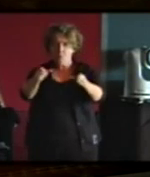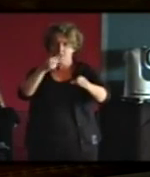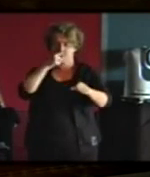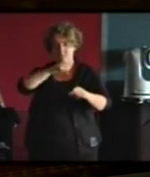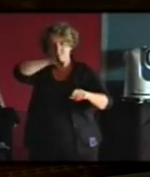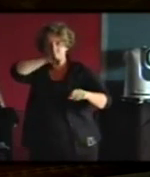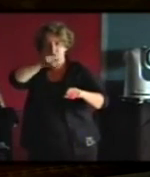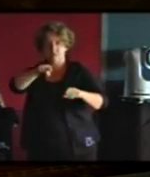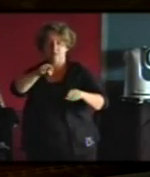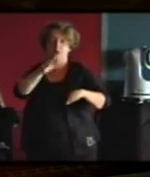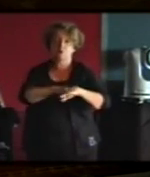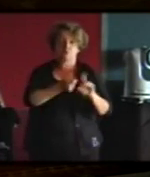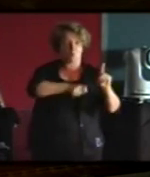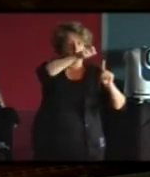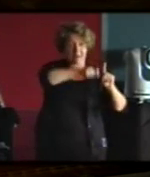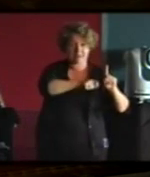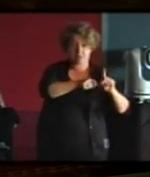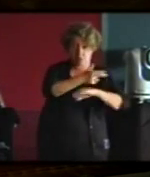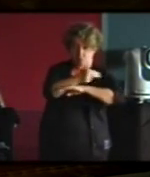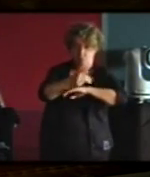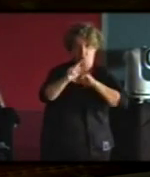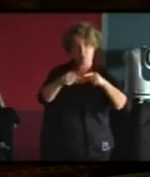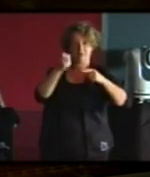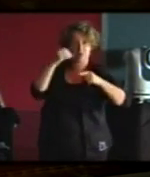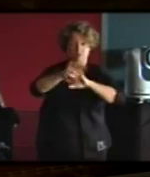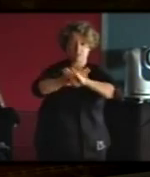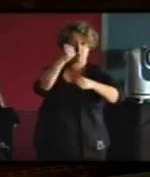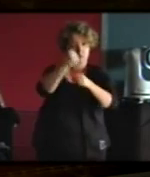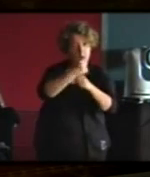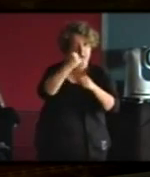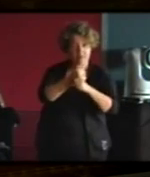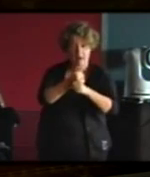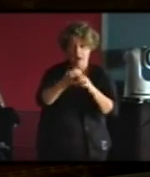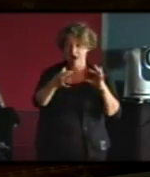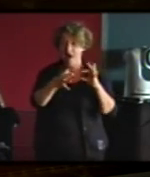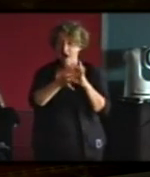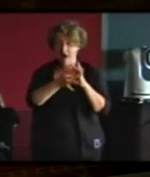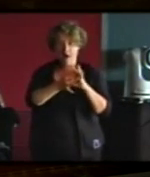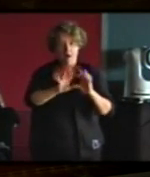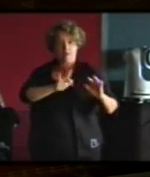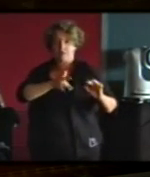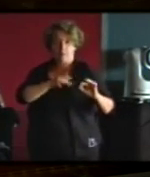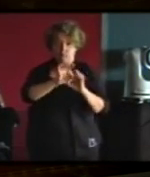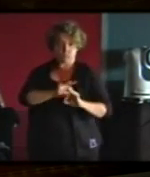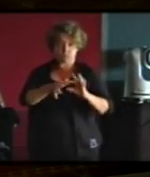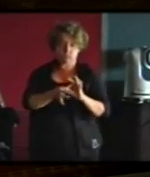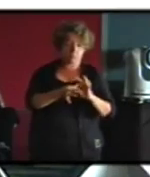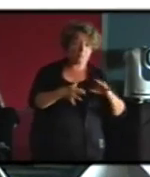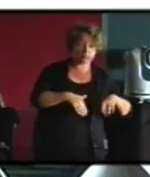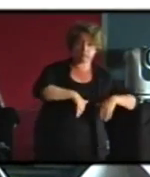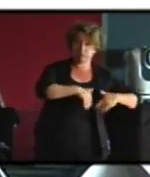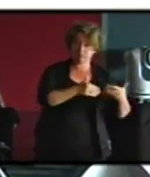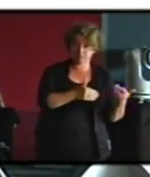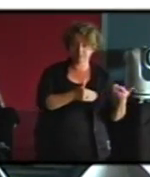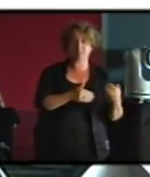qui y travaillent ne sont absolument pas attachés au quartier. Ce qui tend à prouver que si